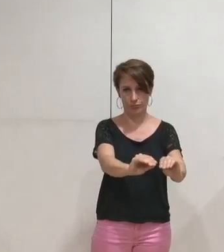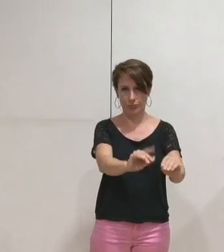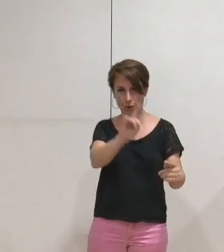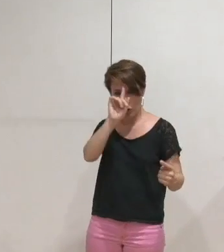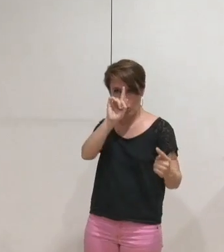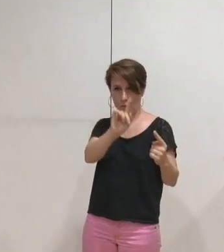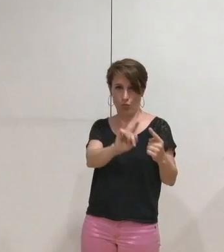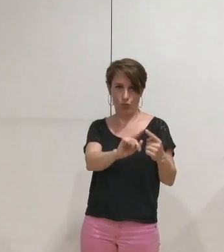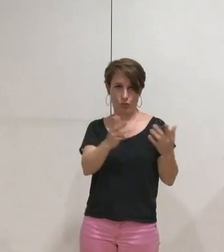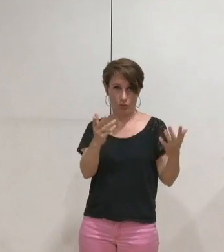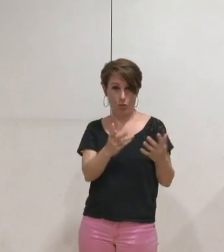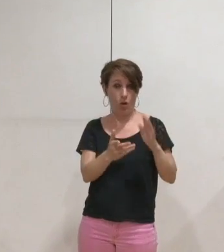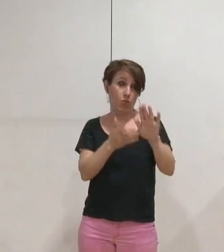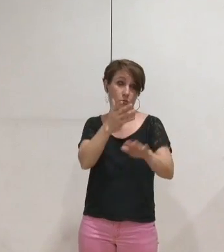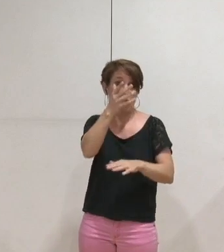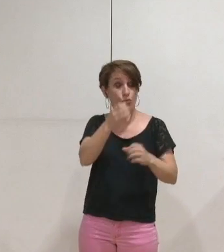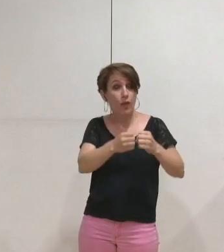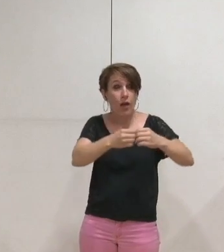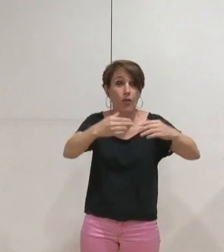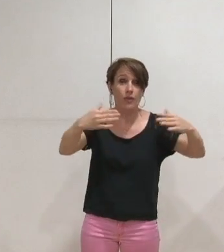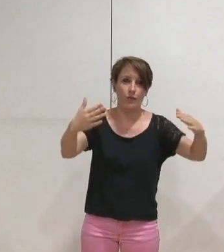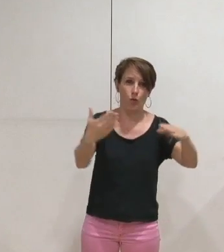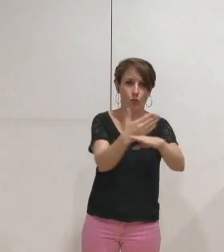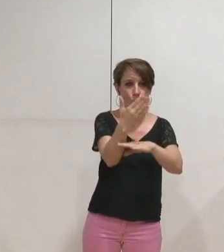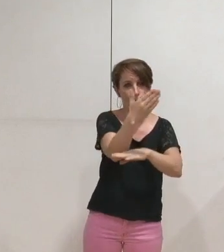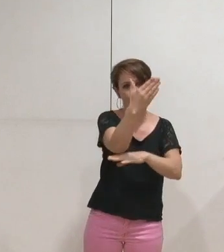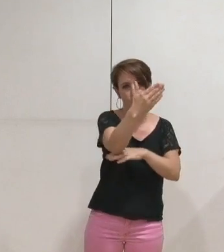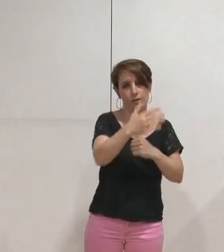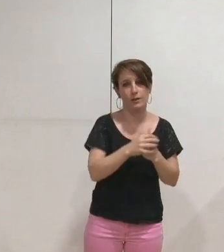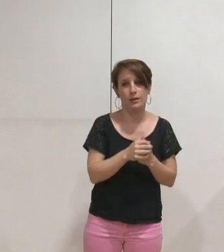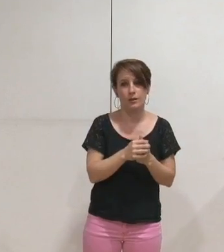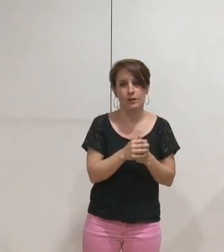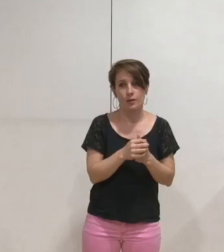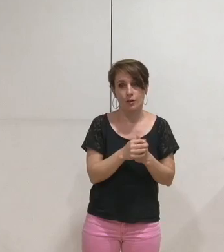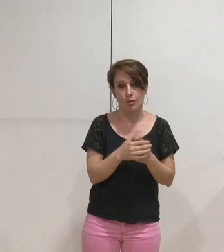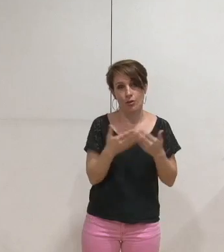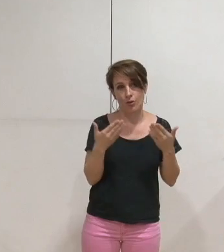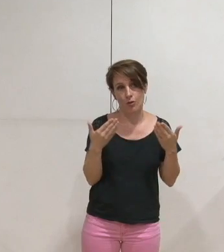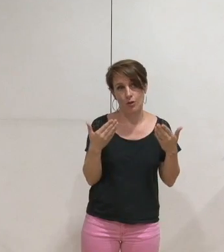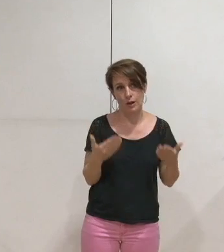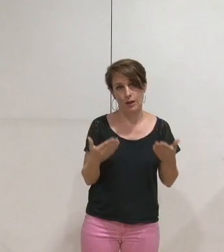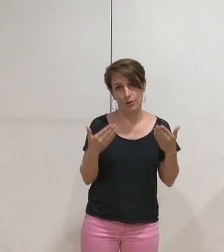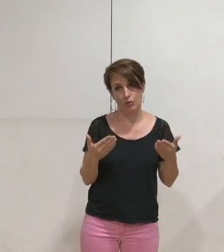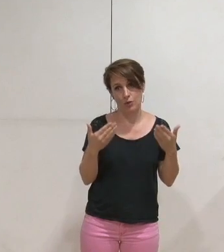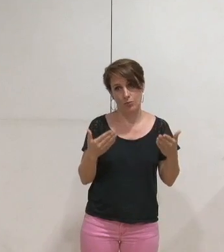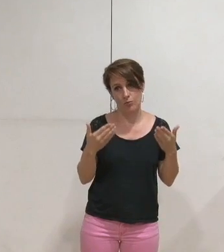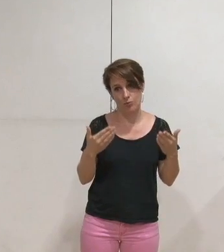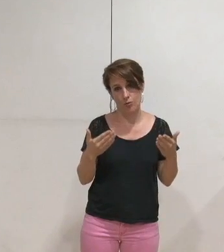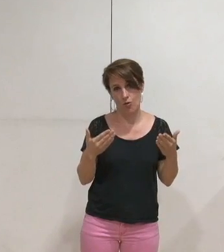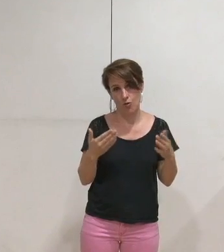développer un projet futur alors un projet futur qui actuellement fait l'objet de